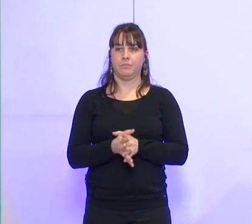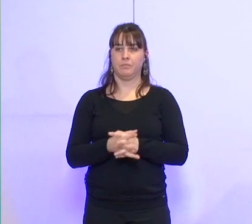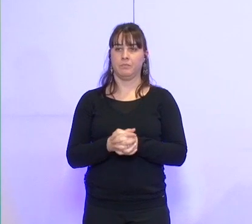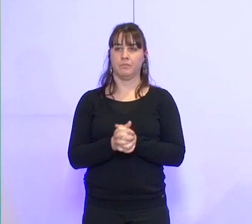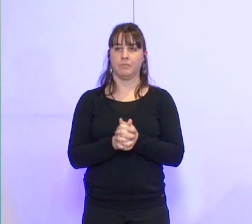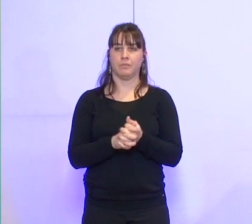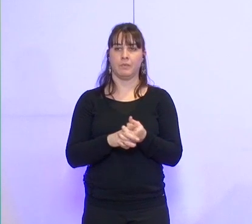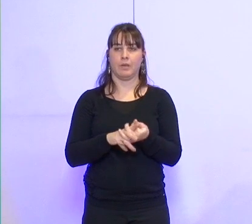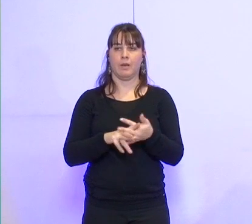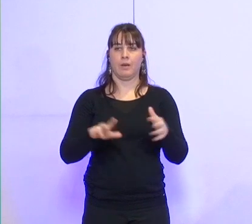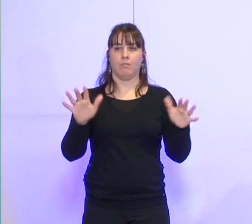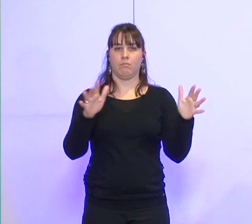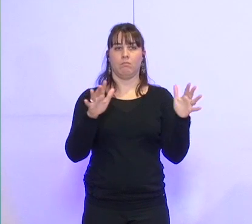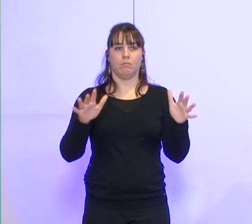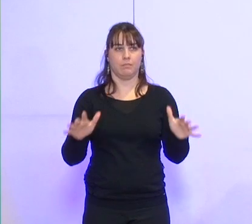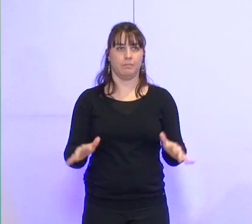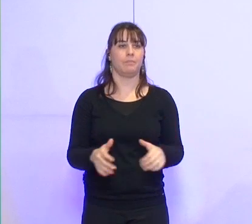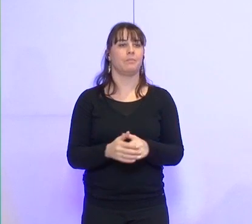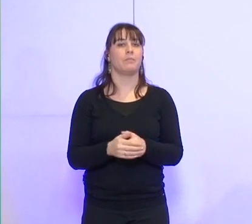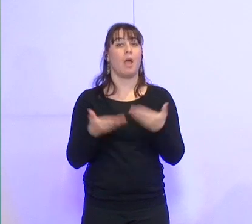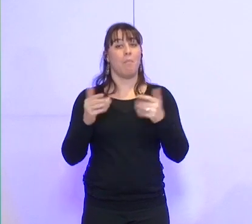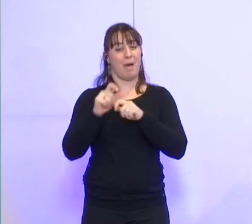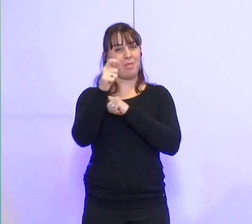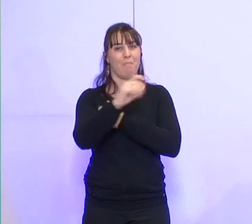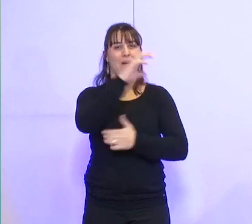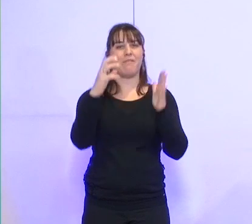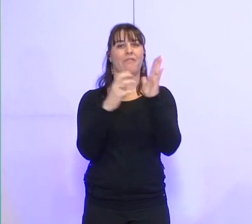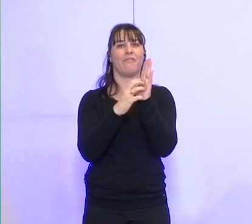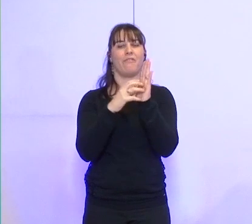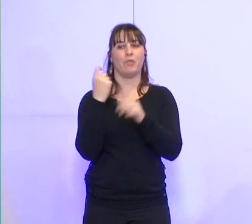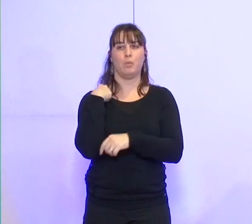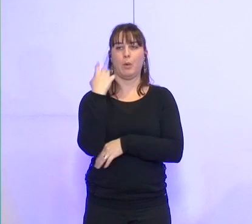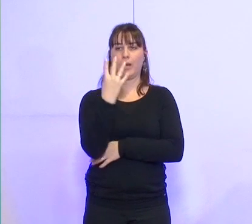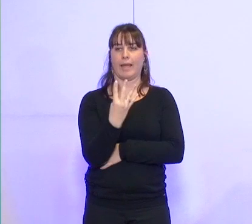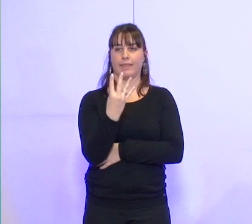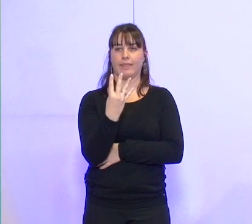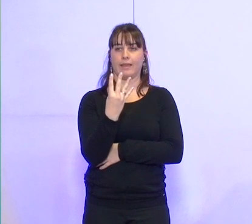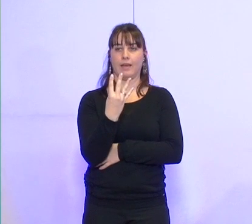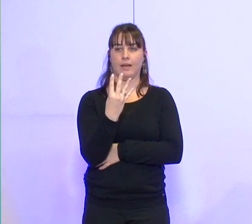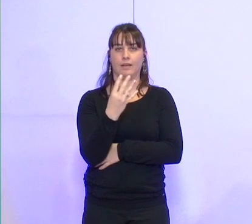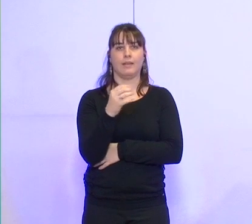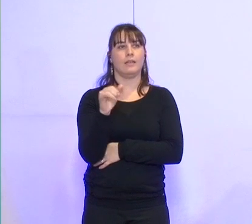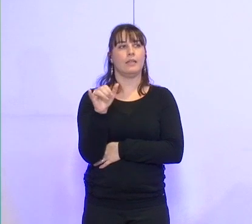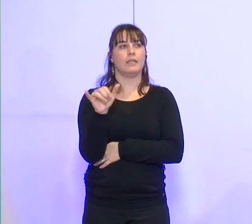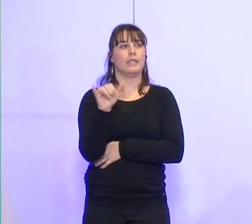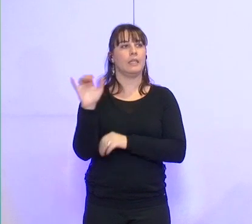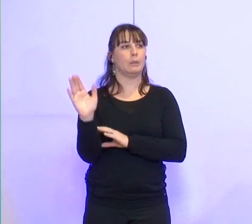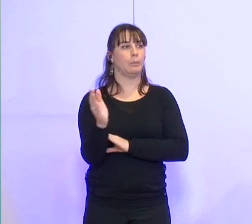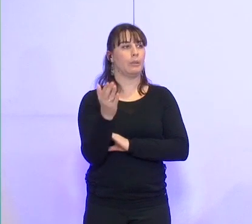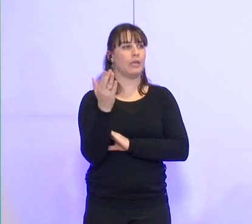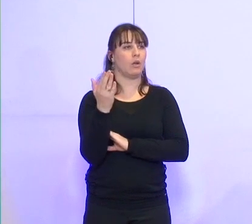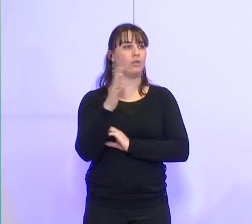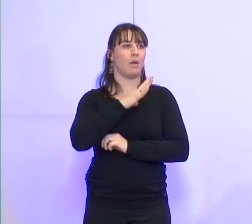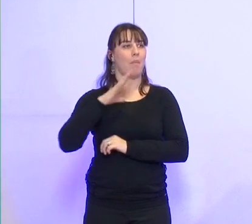Et nous abordons la délibération numéro 4, présentée elle aussi